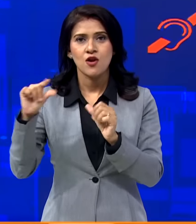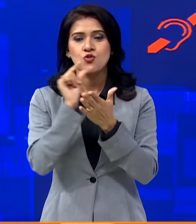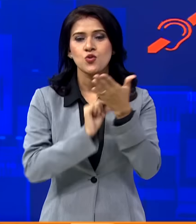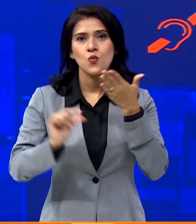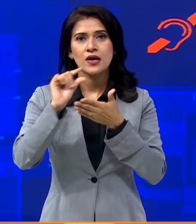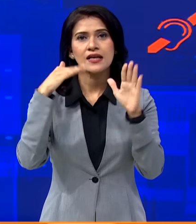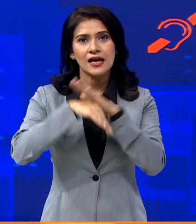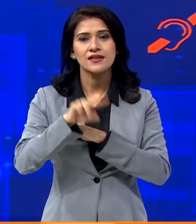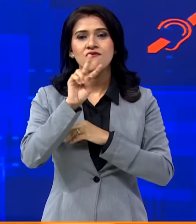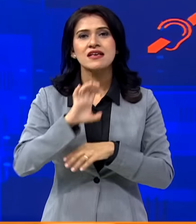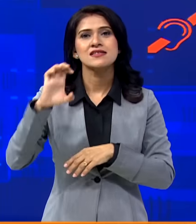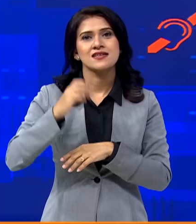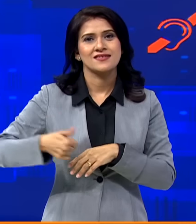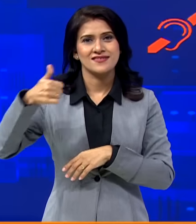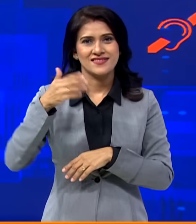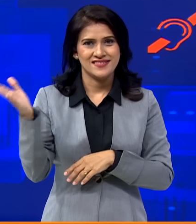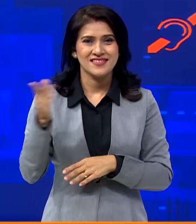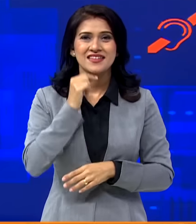वेलकम केजी सुरेश